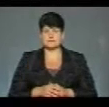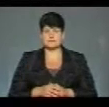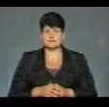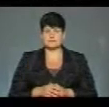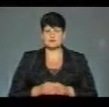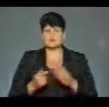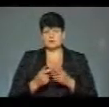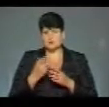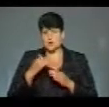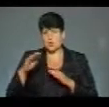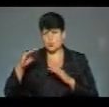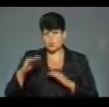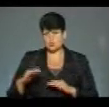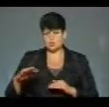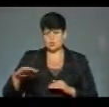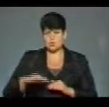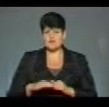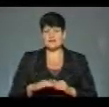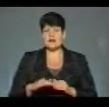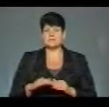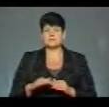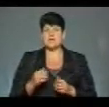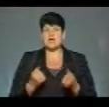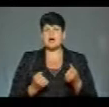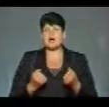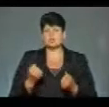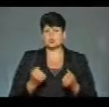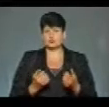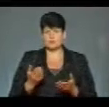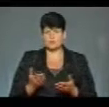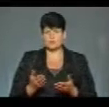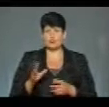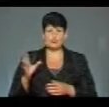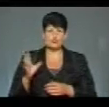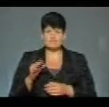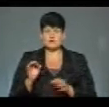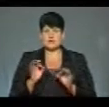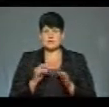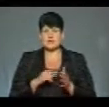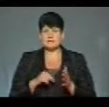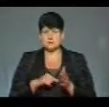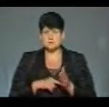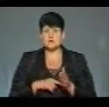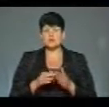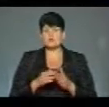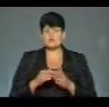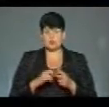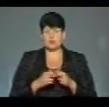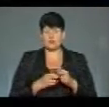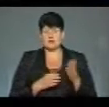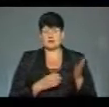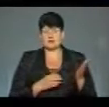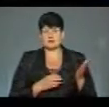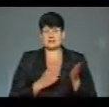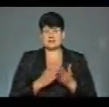Знову-таки опущена дорога для автомобілів. В той час, коли в всіх нормальних містах, зокрема в тому ж сусідньому Франківську,